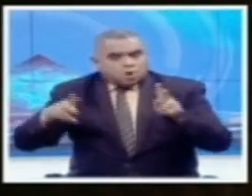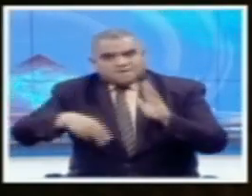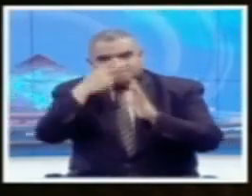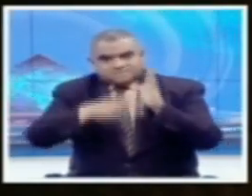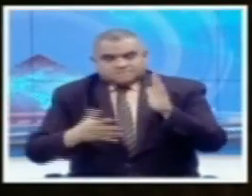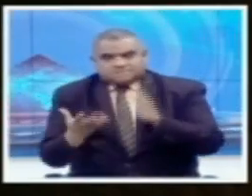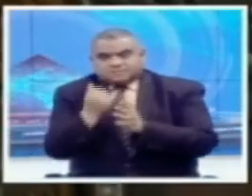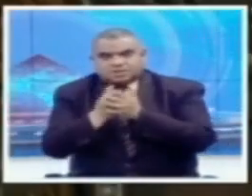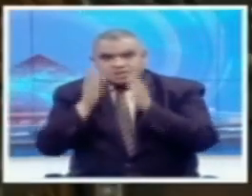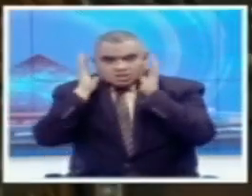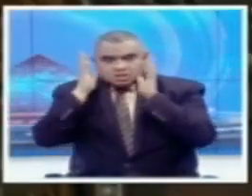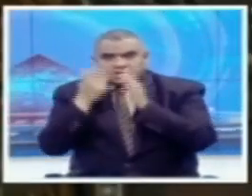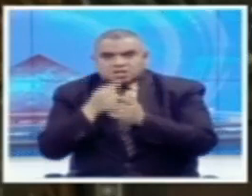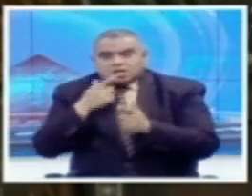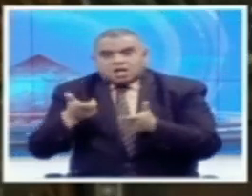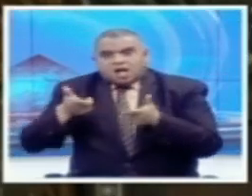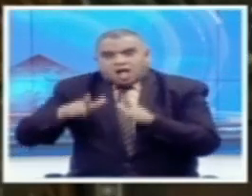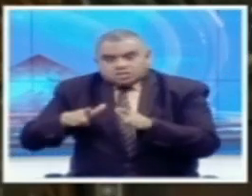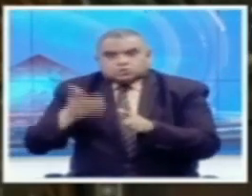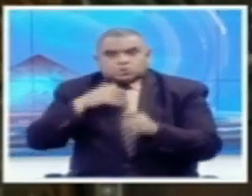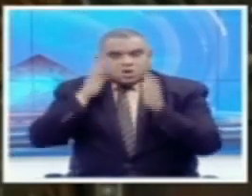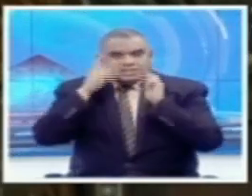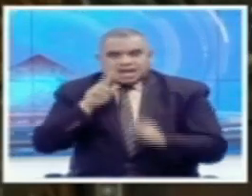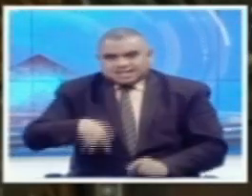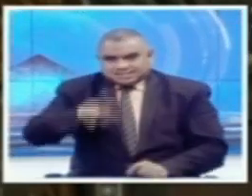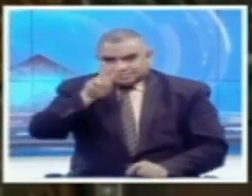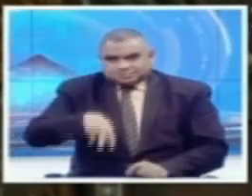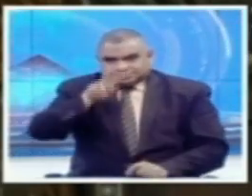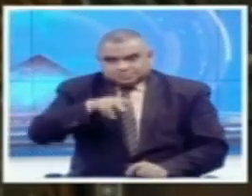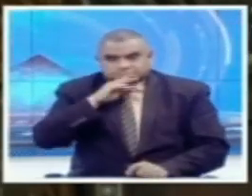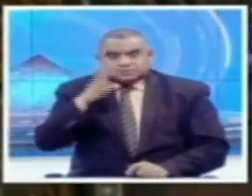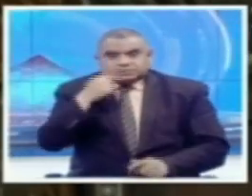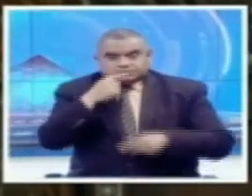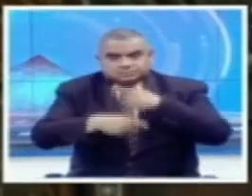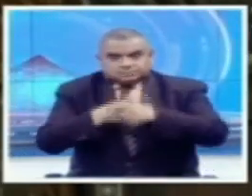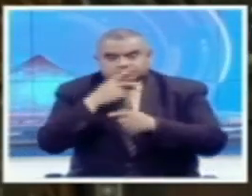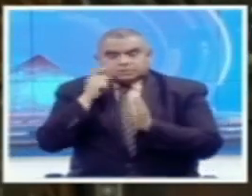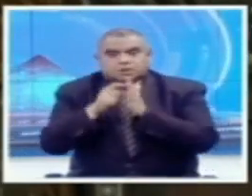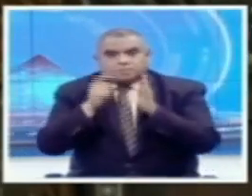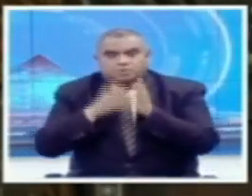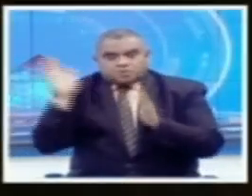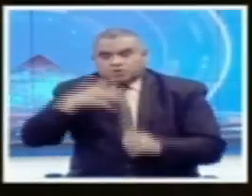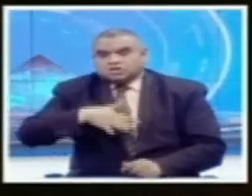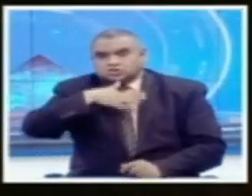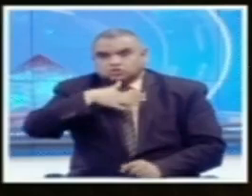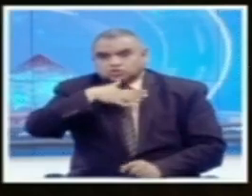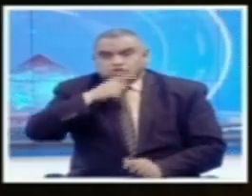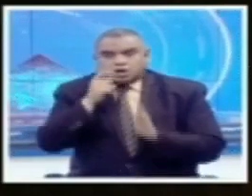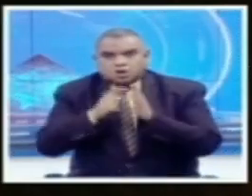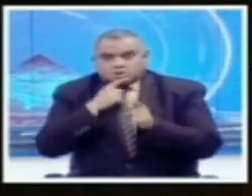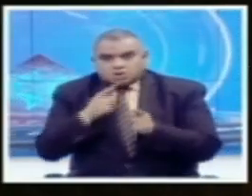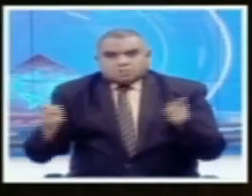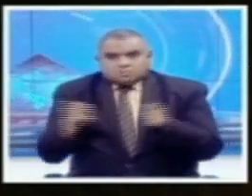درس العصر وخاطرة التراويح. ونؤكد على الأئمة بأهمية التخفيف بأن تكون